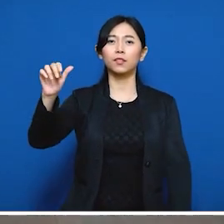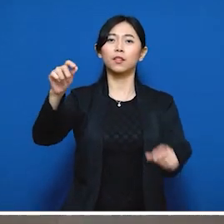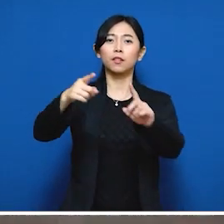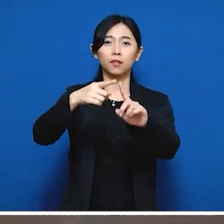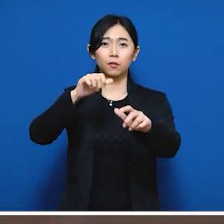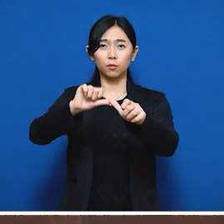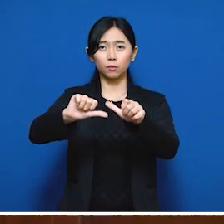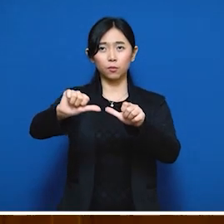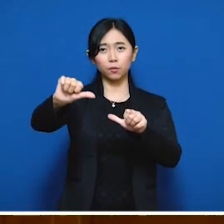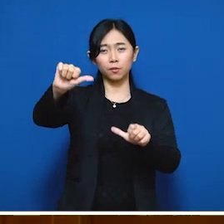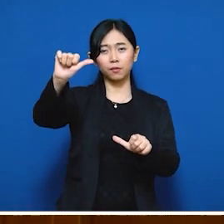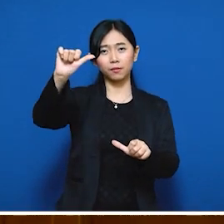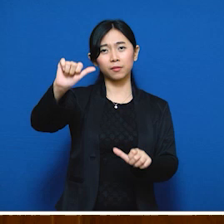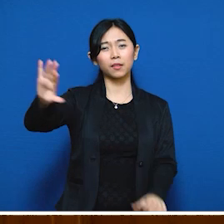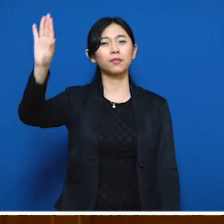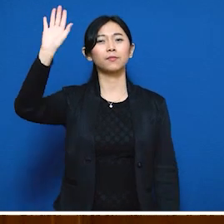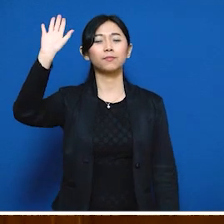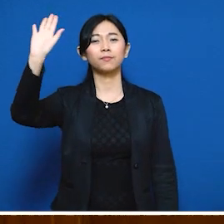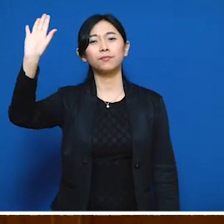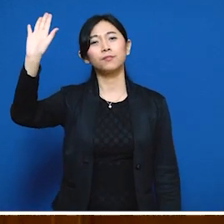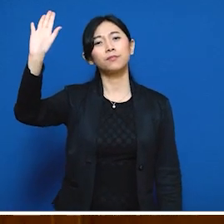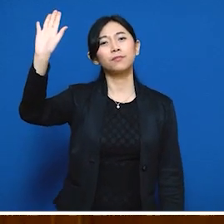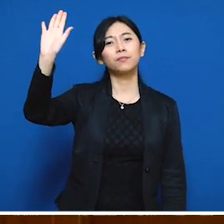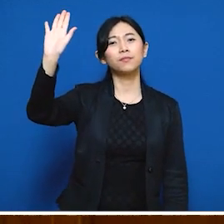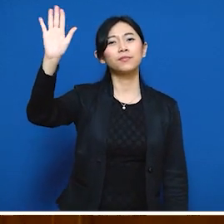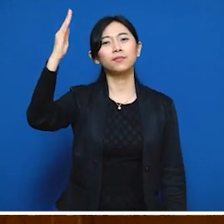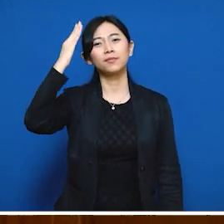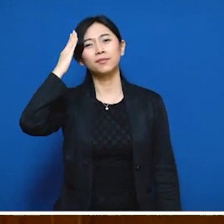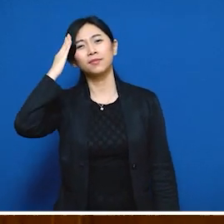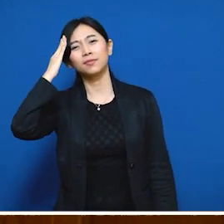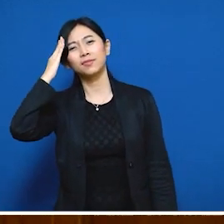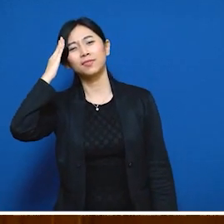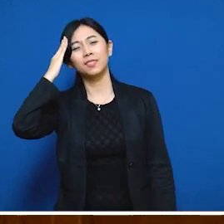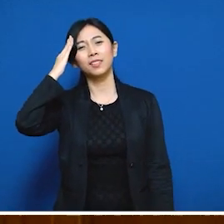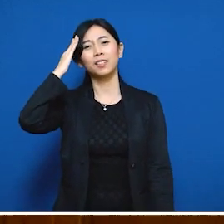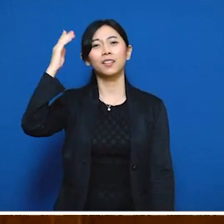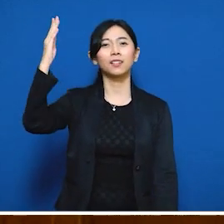dari jauh Engkau mengerti